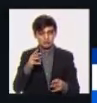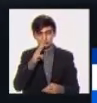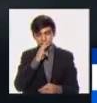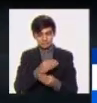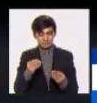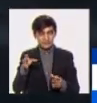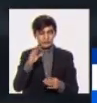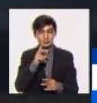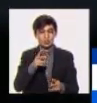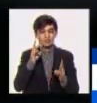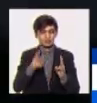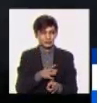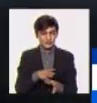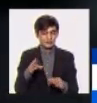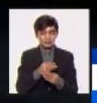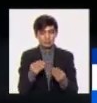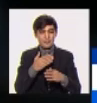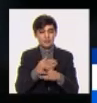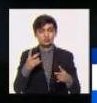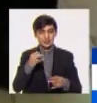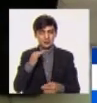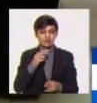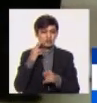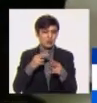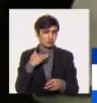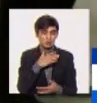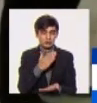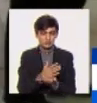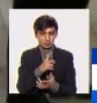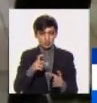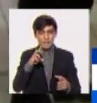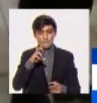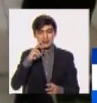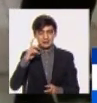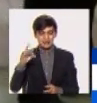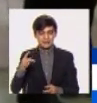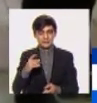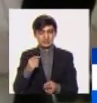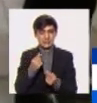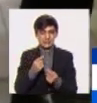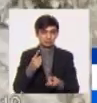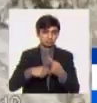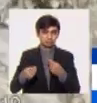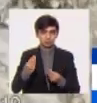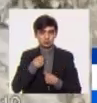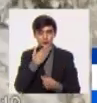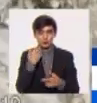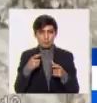Однако в нашу редакцию до сих пор обращаются люди, которые жалуются на то, что в БКР не возвращают деньги за